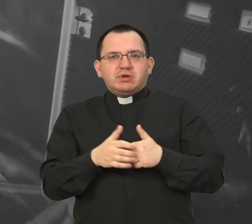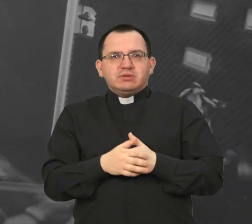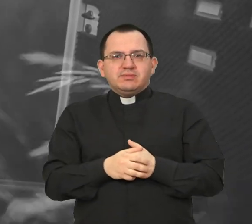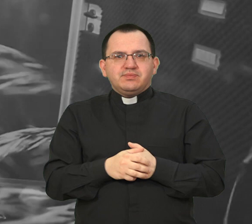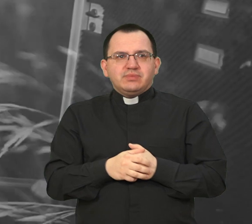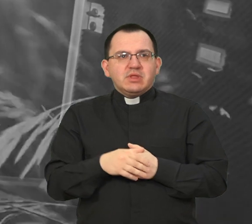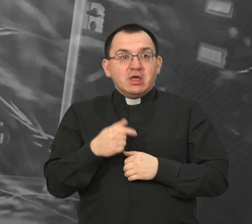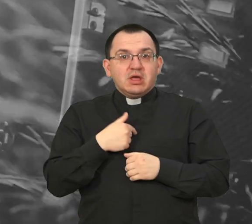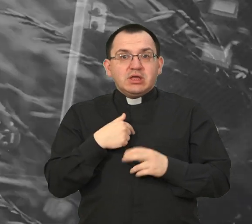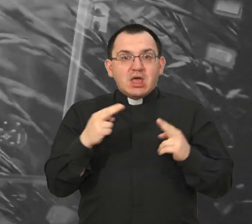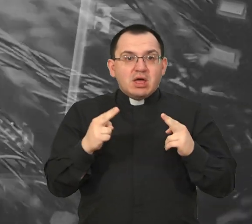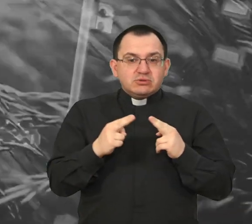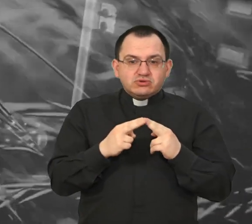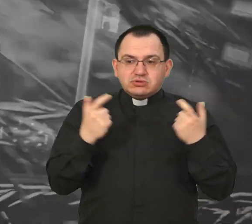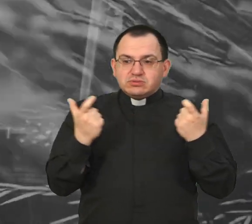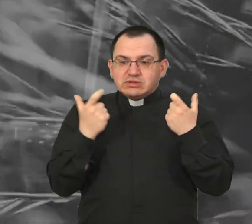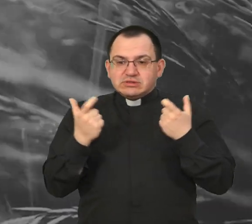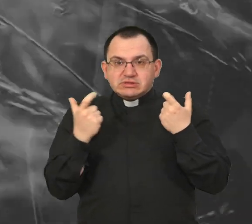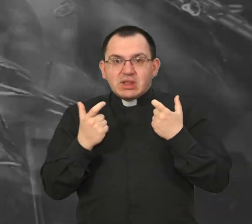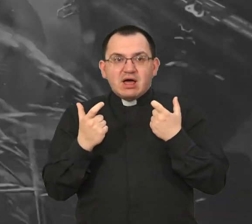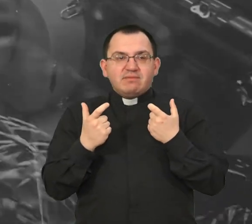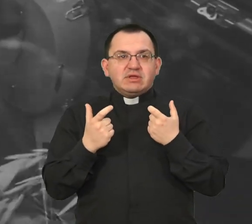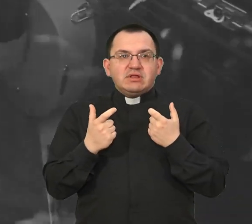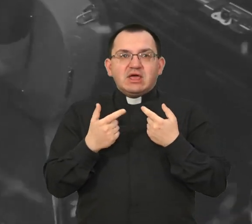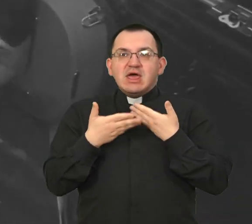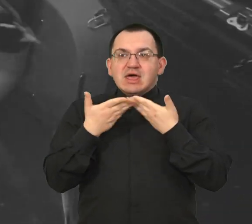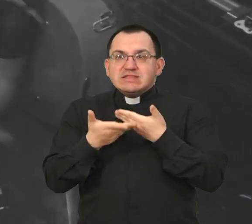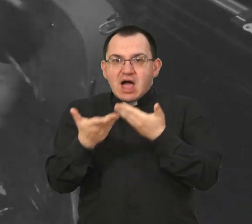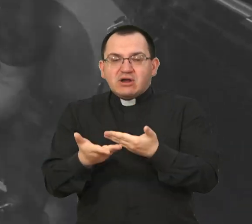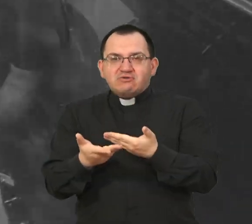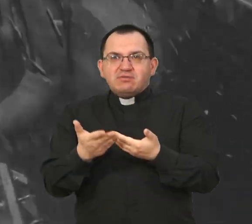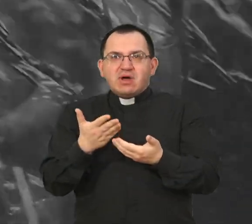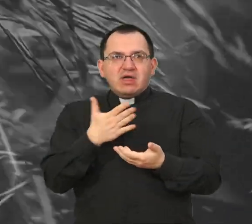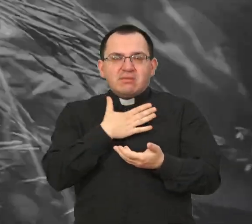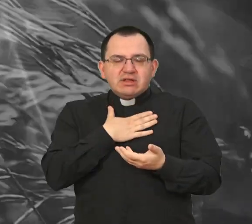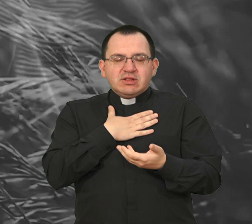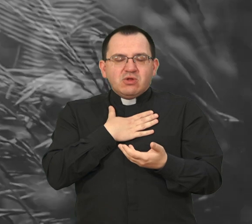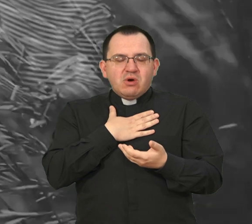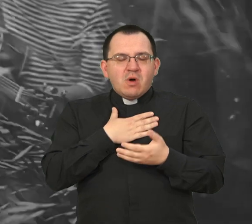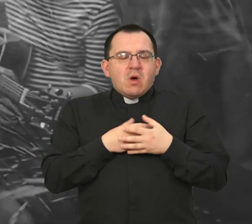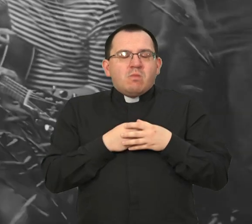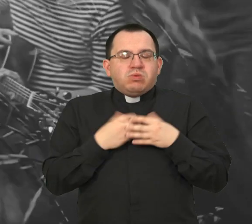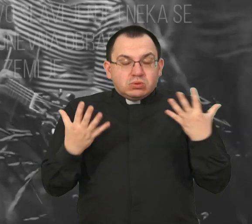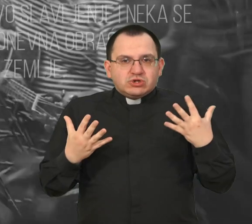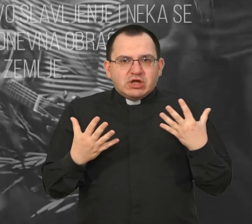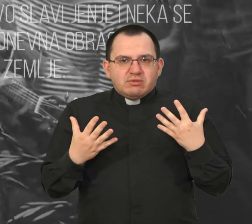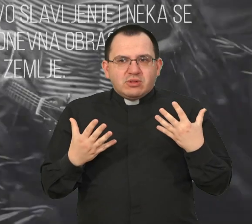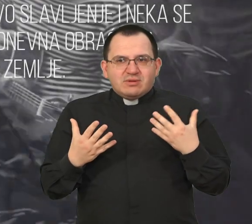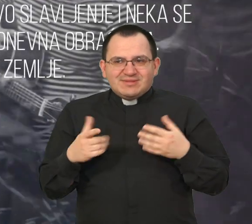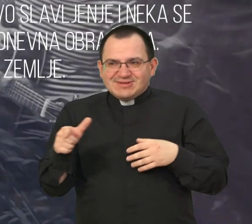Onda sam se susreo sa slavljenjem, susreo sam se sa karizmama i to me je samo zaokupilo. Tako da zapravo su me doveli